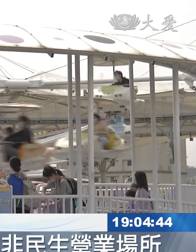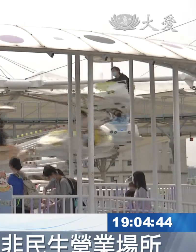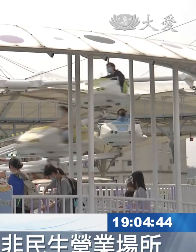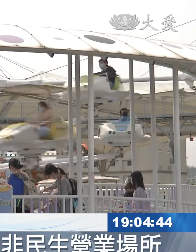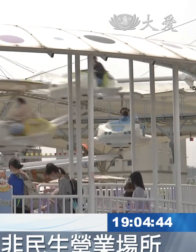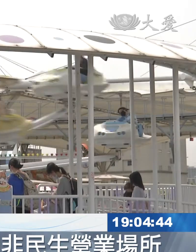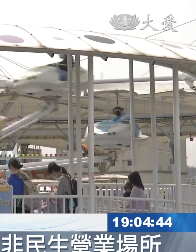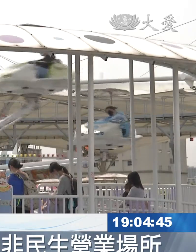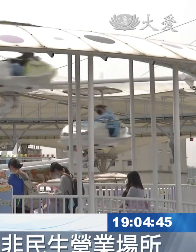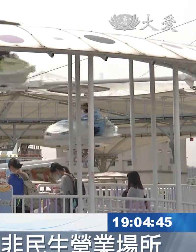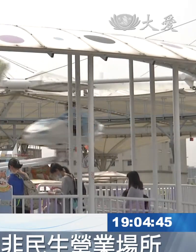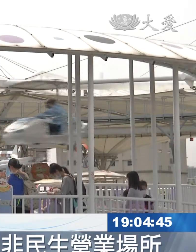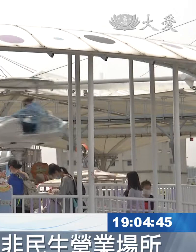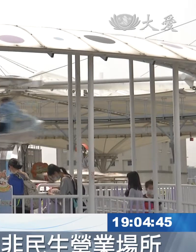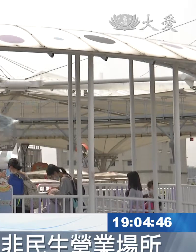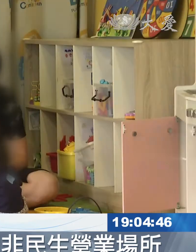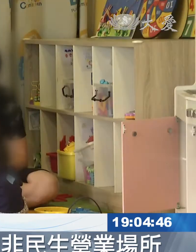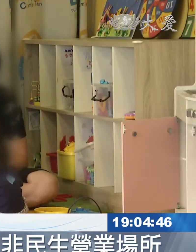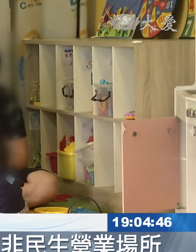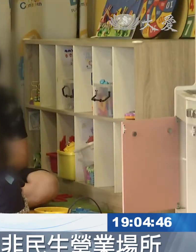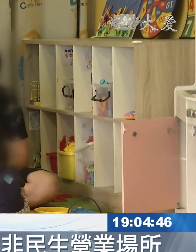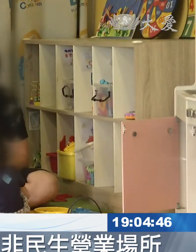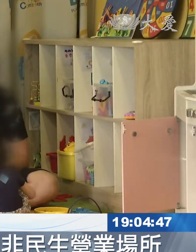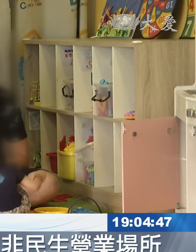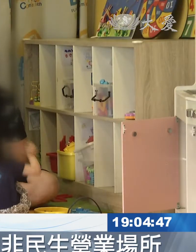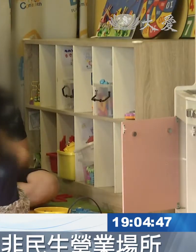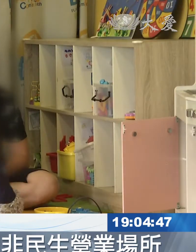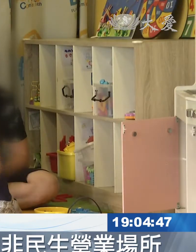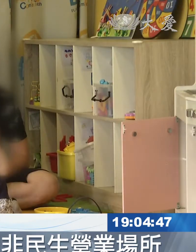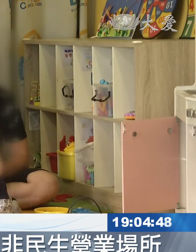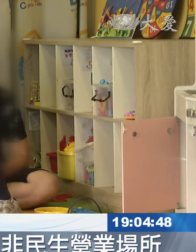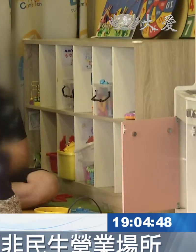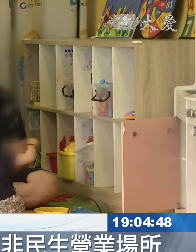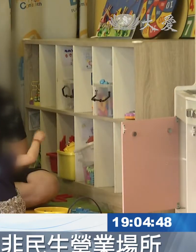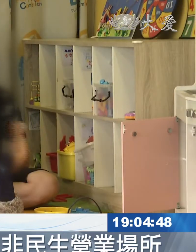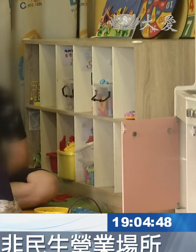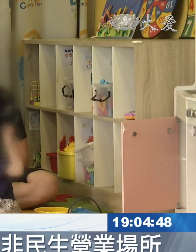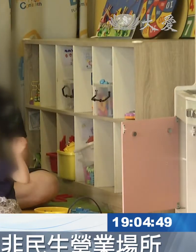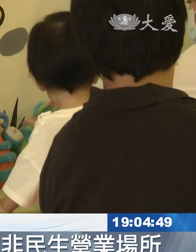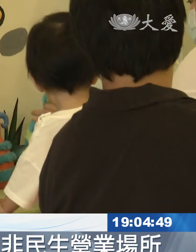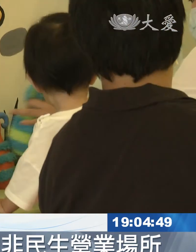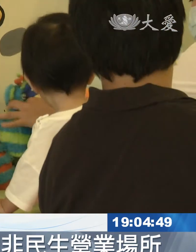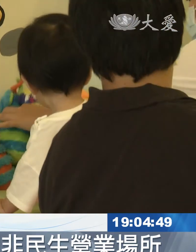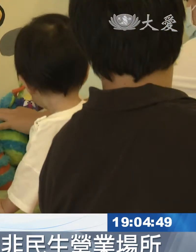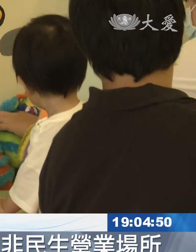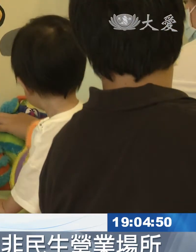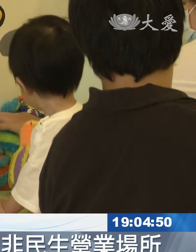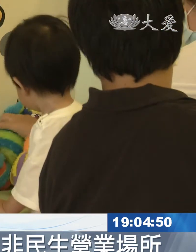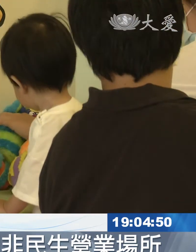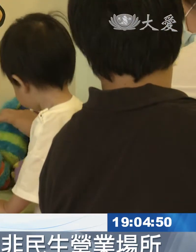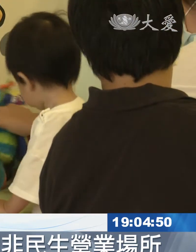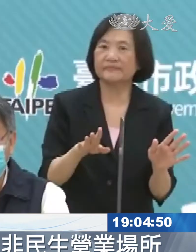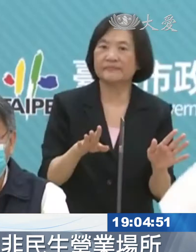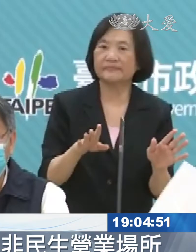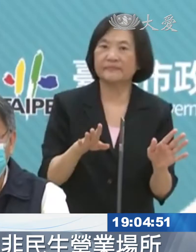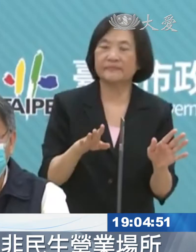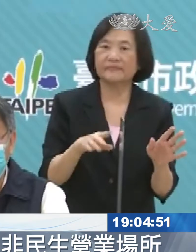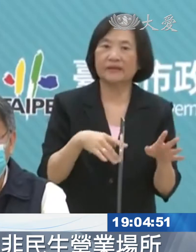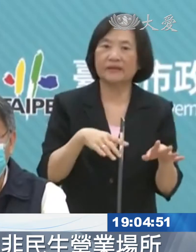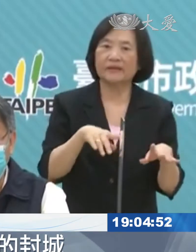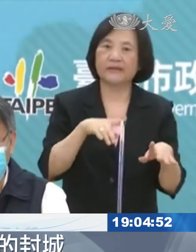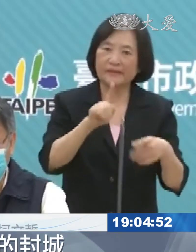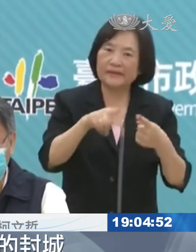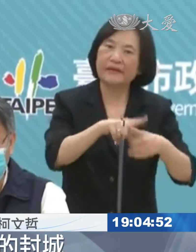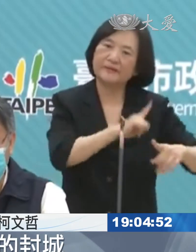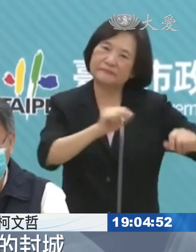市府宣布娃娃机、钓虾场等非民生营业场所必须关闭，同时双北首长有共识将加大管制力道， 自动自